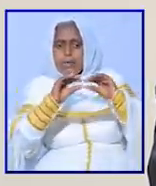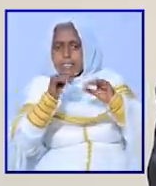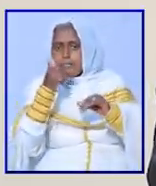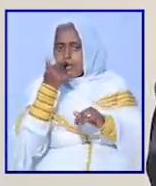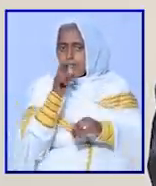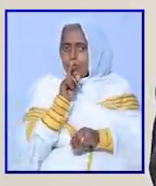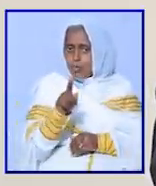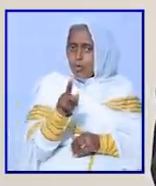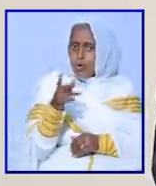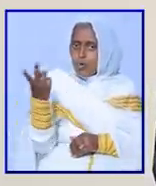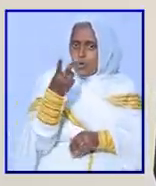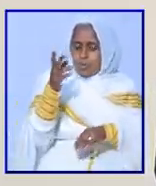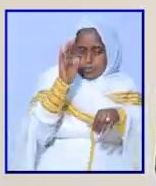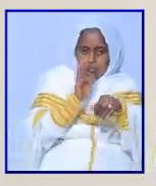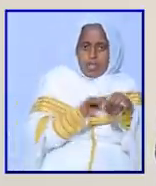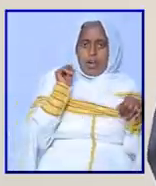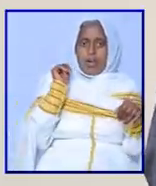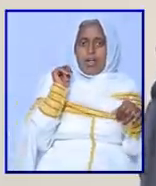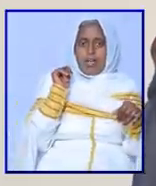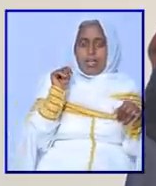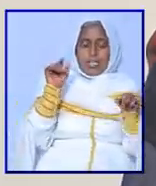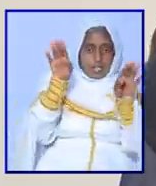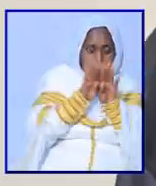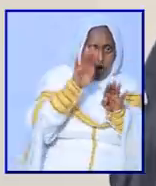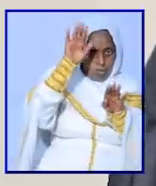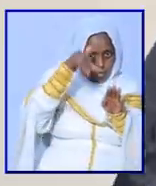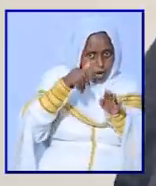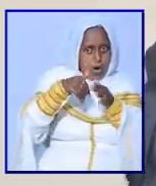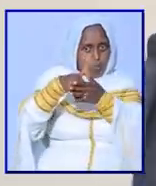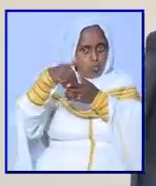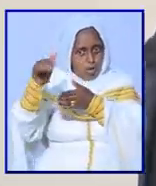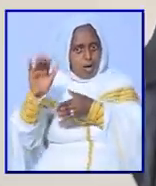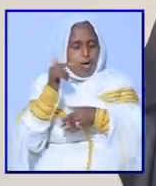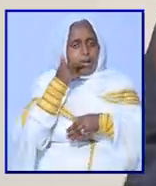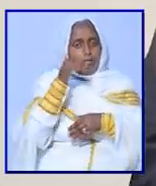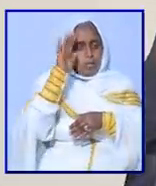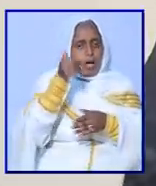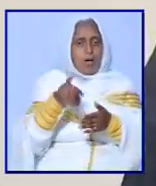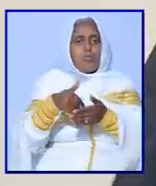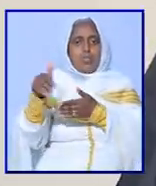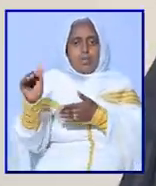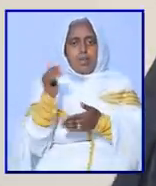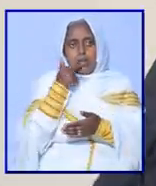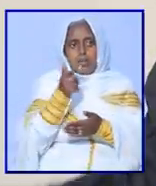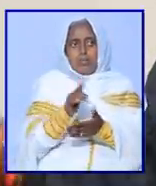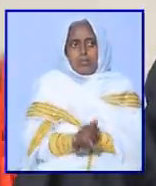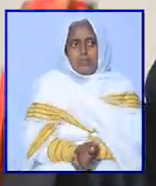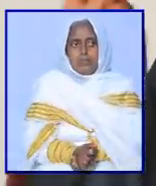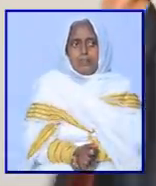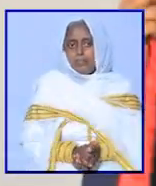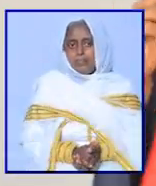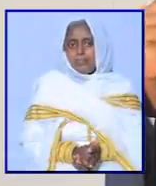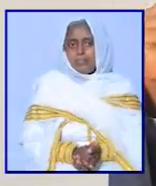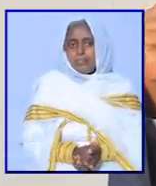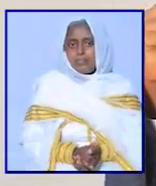የገዳሙ አባት ለማስተማር ብሎ ነው ሁለቱንም ጠራ። የዘጋውንም ናውጣ አለ።